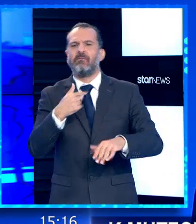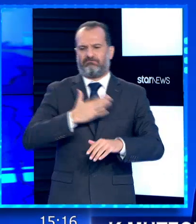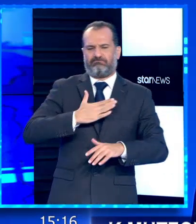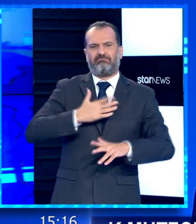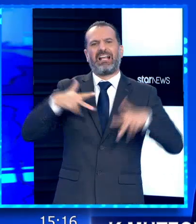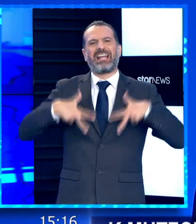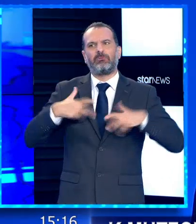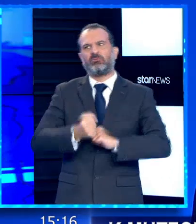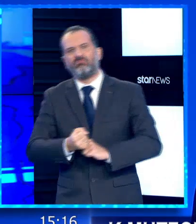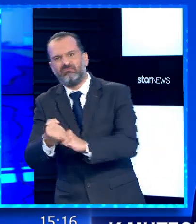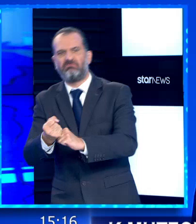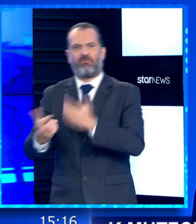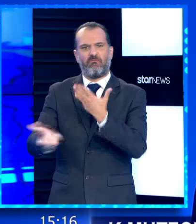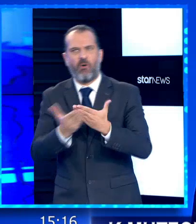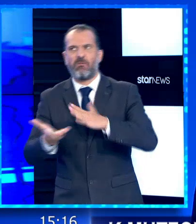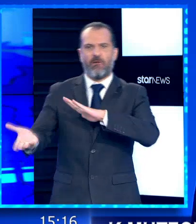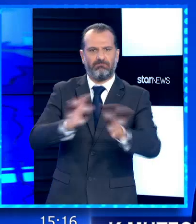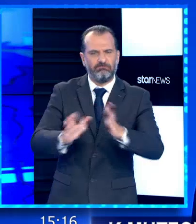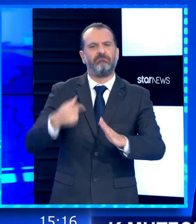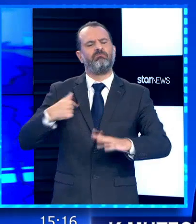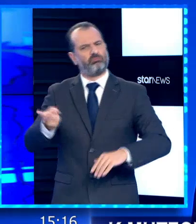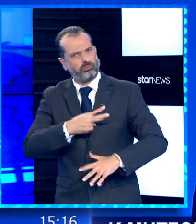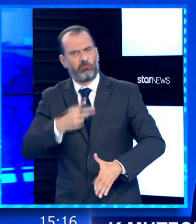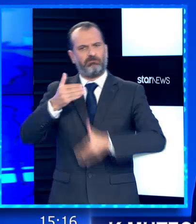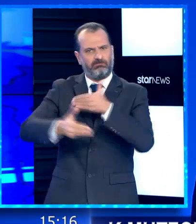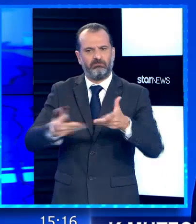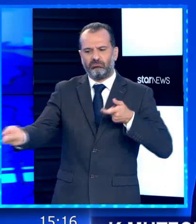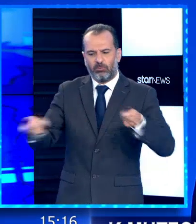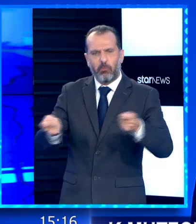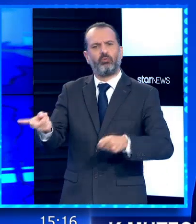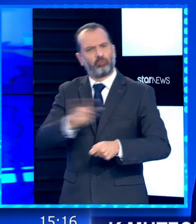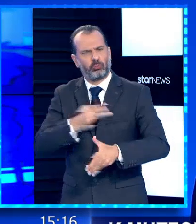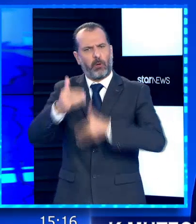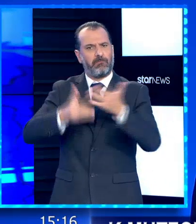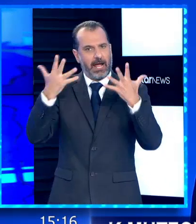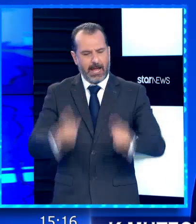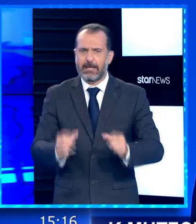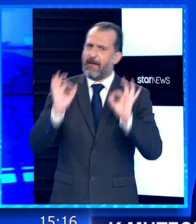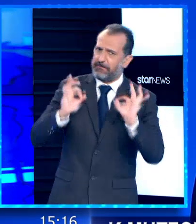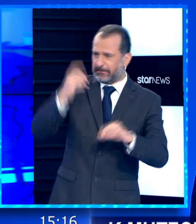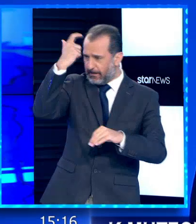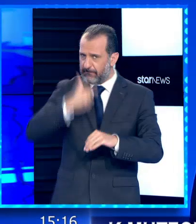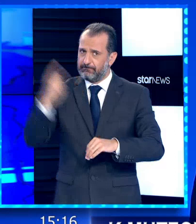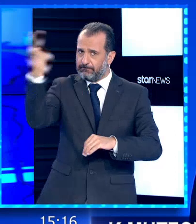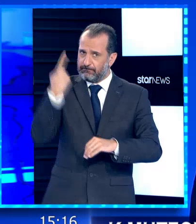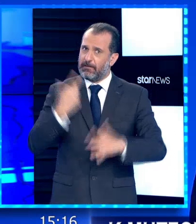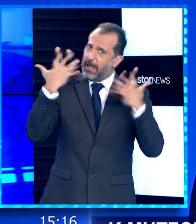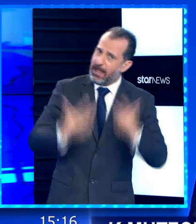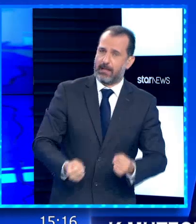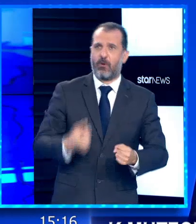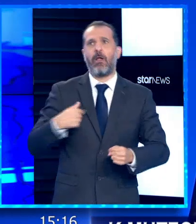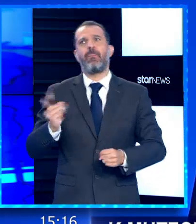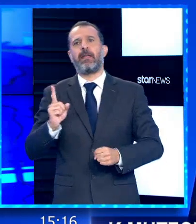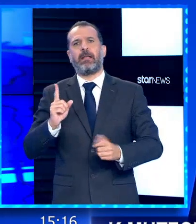του επιτελικού κράτους, λέγοντας ότι λειτουργήσε ως συντονιστική δομή. Τόνισε ότι πάντα κάνει σκληρή αυτοκριτική. Ποτέ δεν είπε ότι